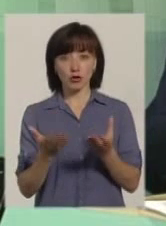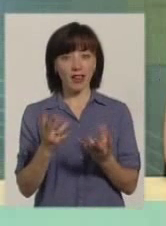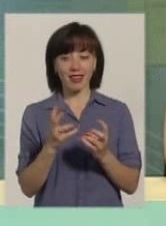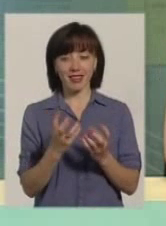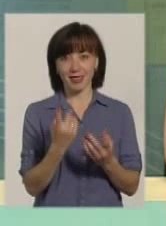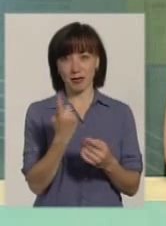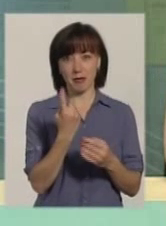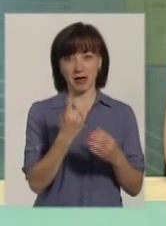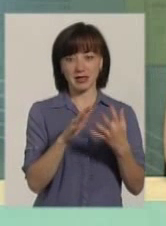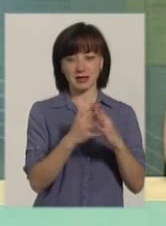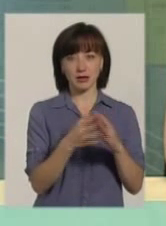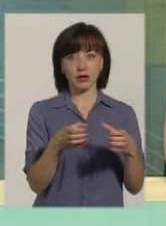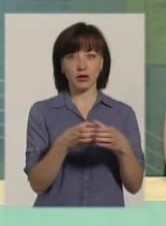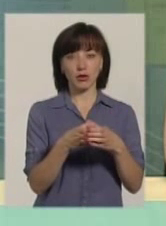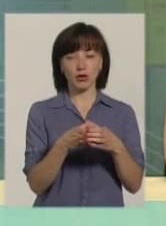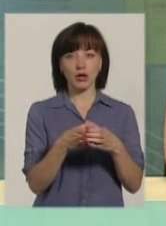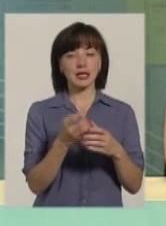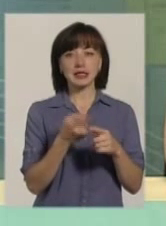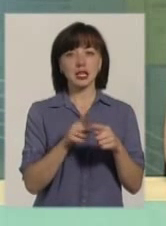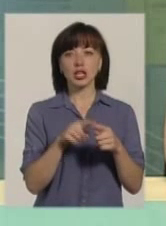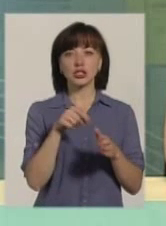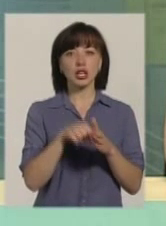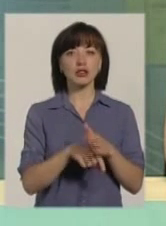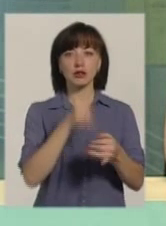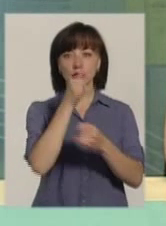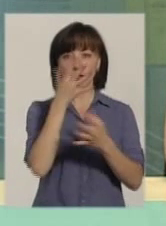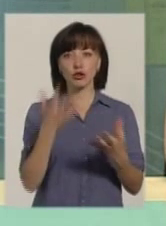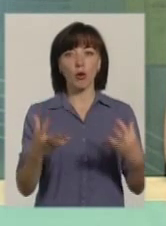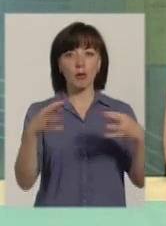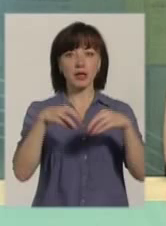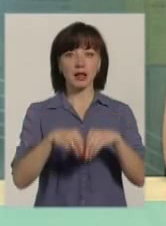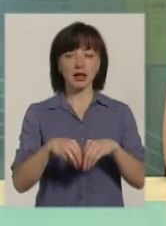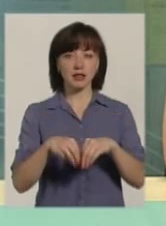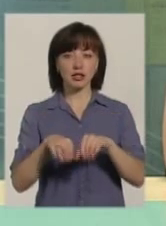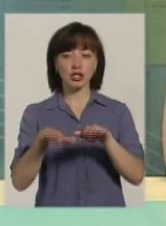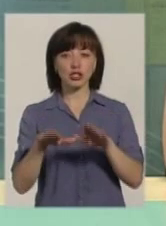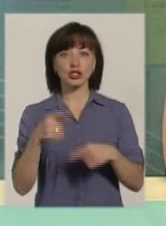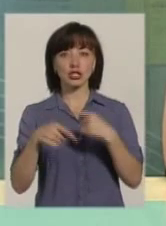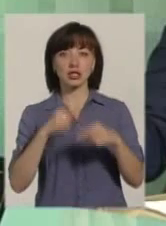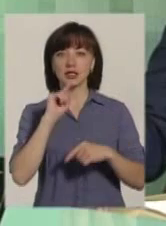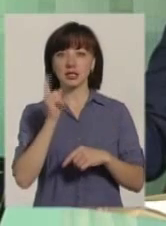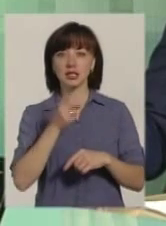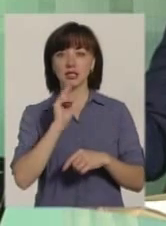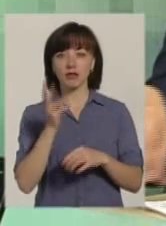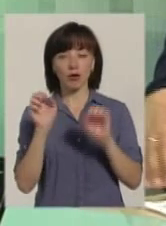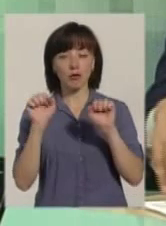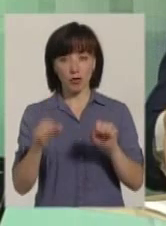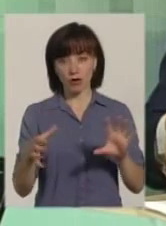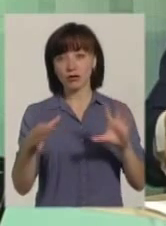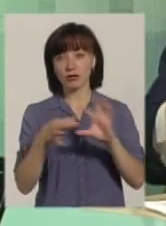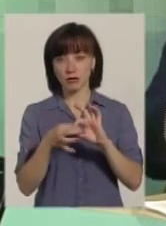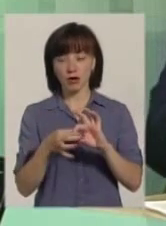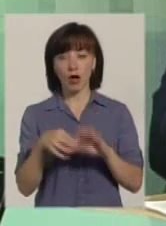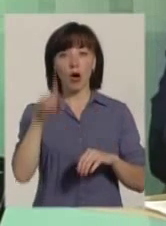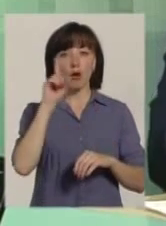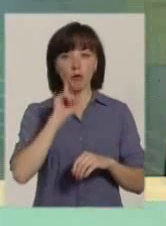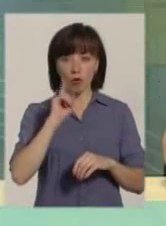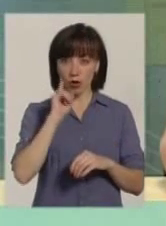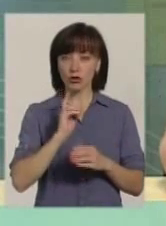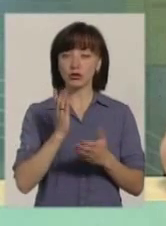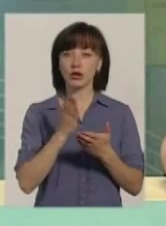громада на першому етапі, це не означає, що вона не може об'єднатись, прийняти це рішення через рік, через два. Тобто разом з тим, поки що